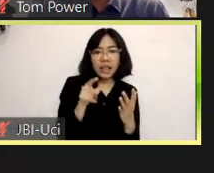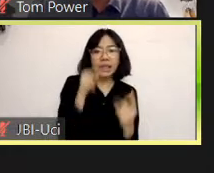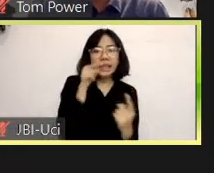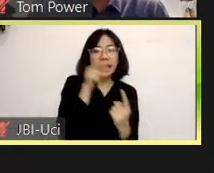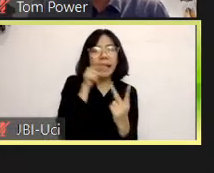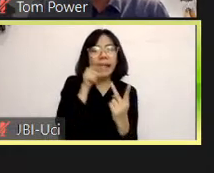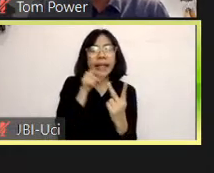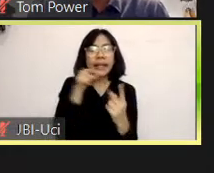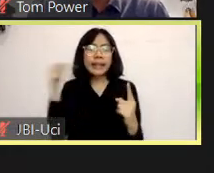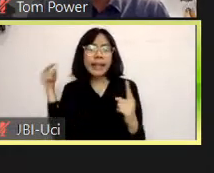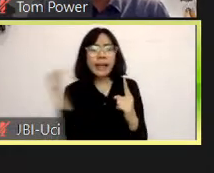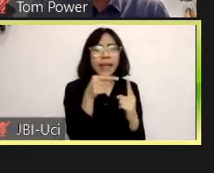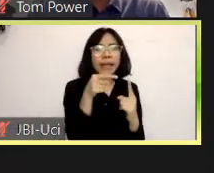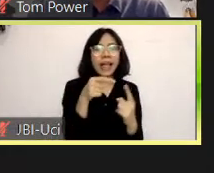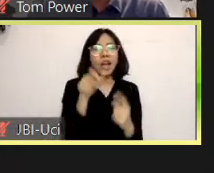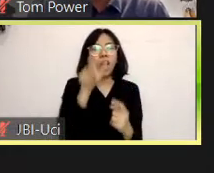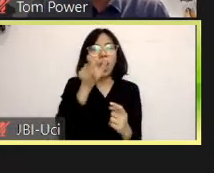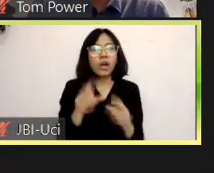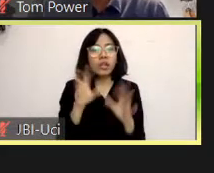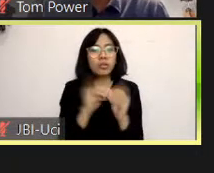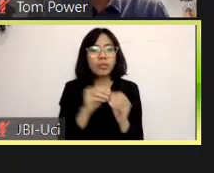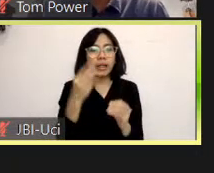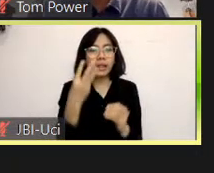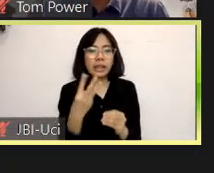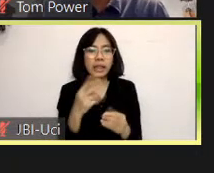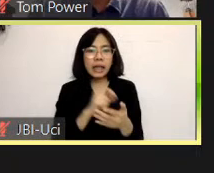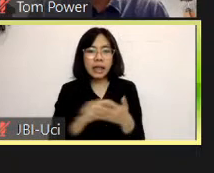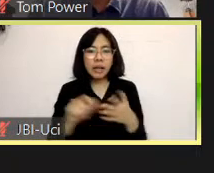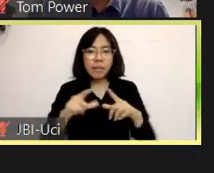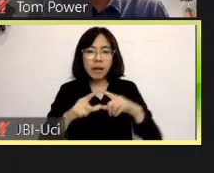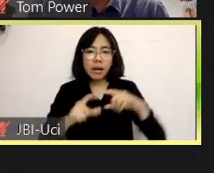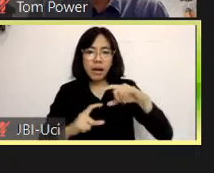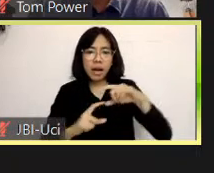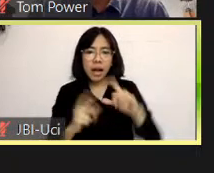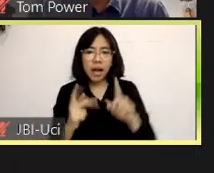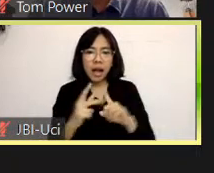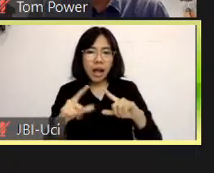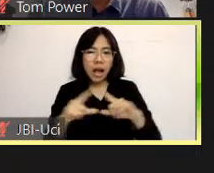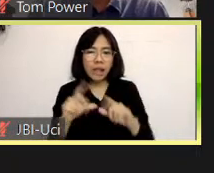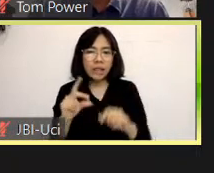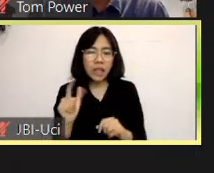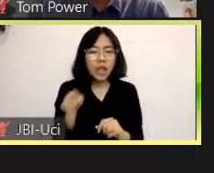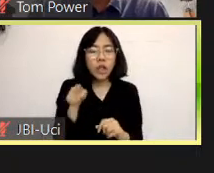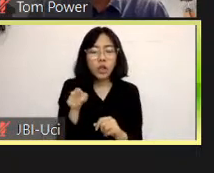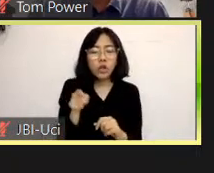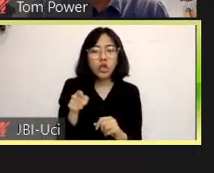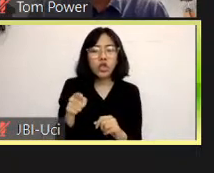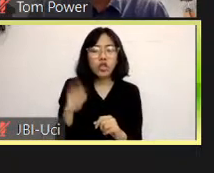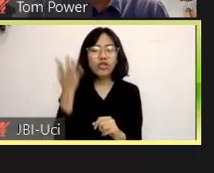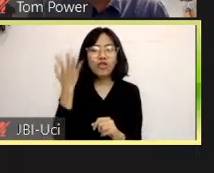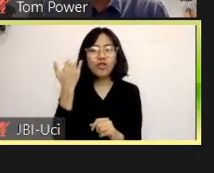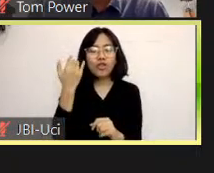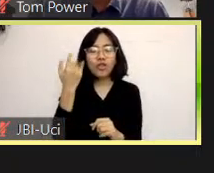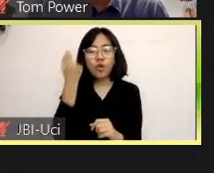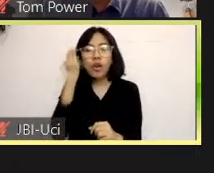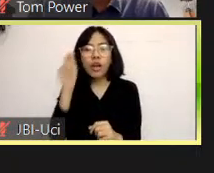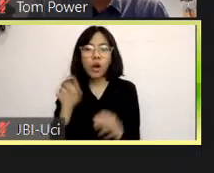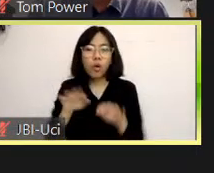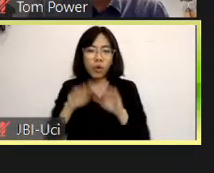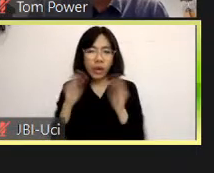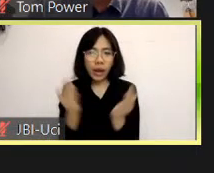Mereka atas nama Asar Yusardi Putra, itu mahasiswa filsafat UGM, Ernawati dan Ardi Shihab,